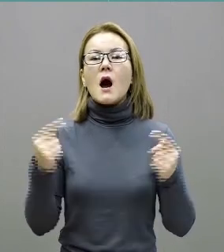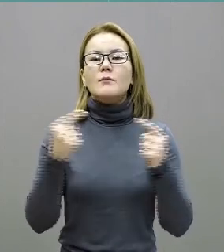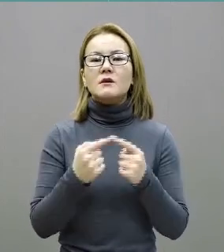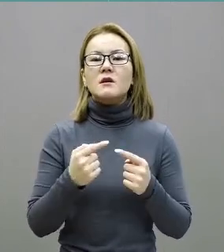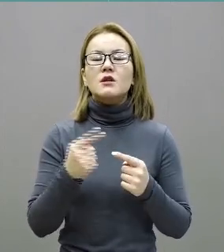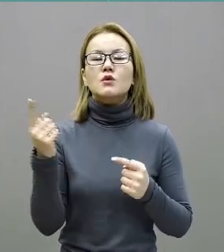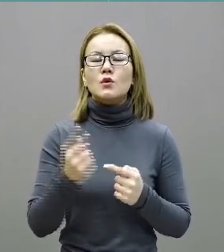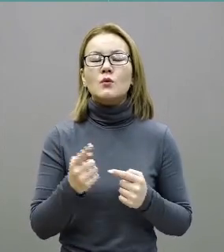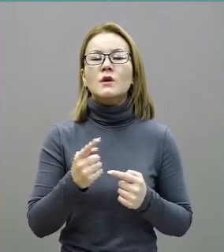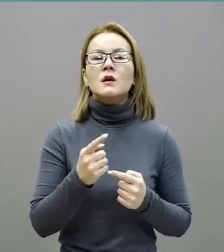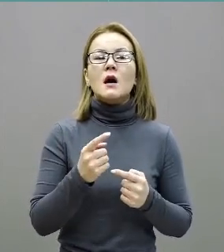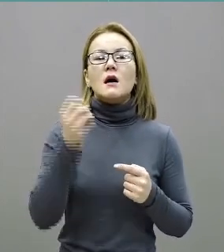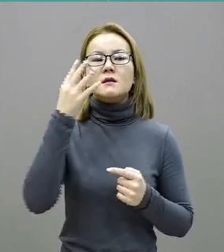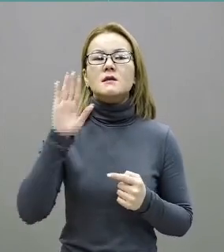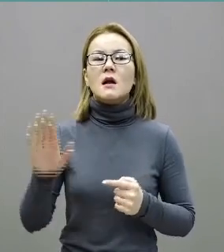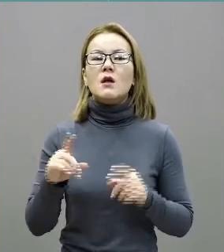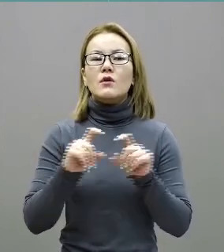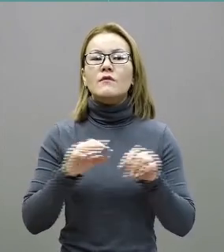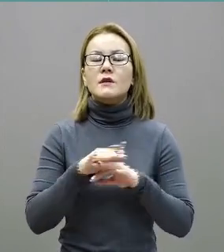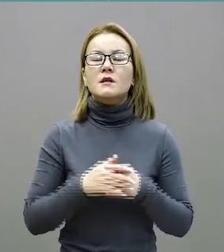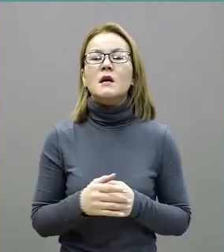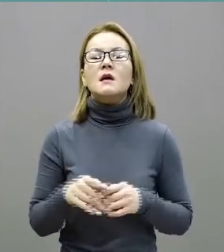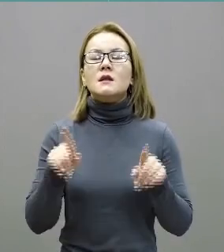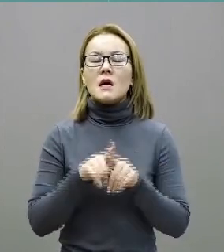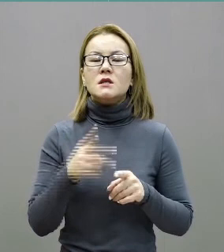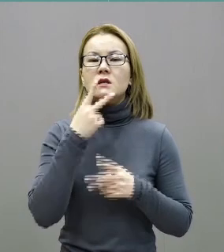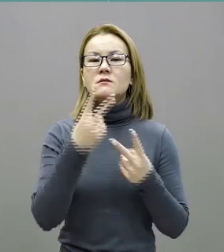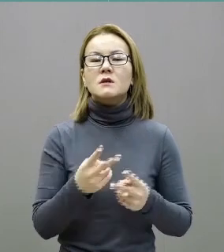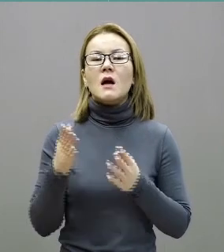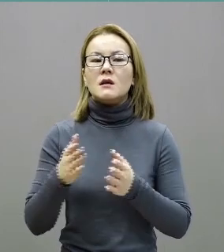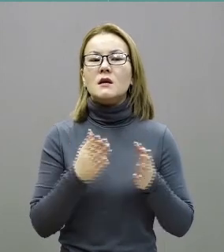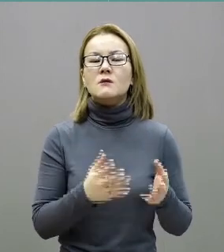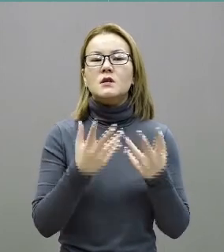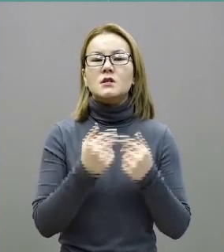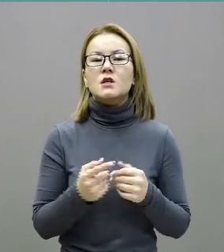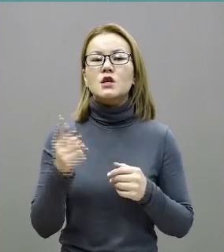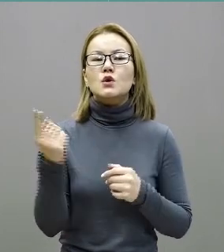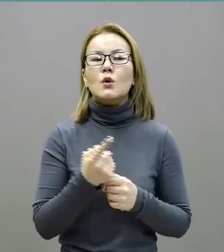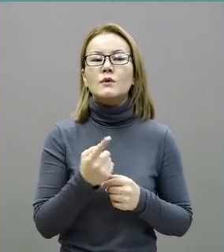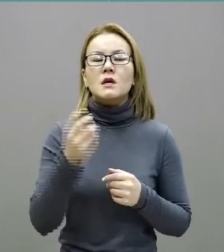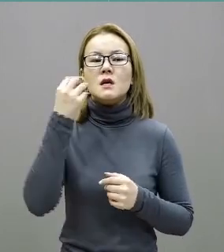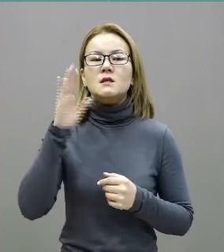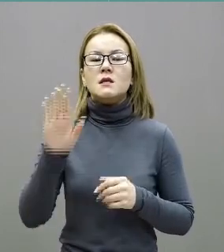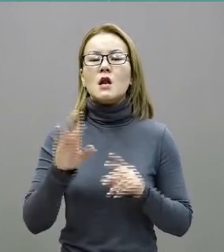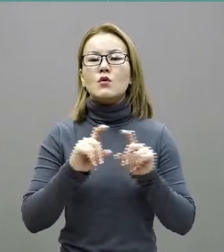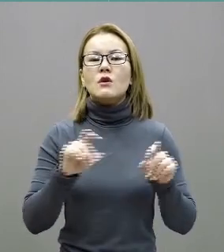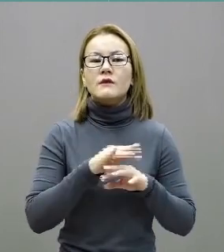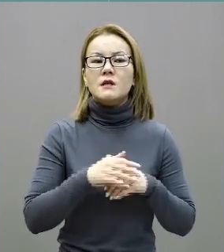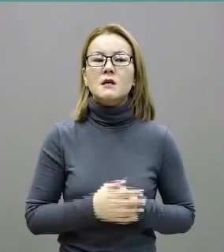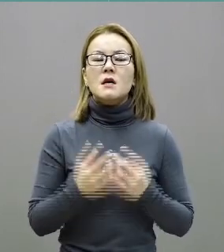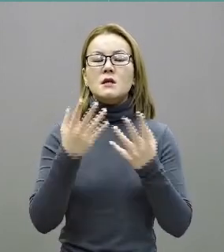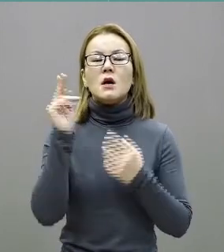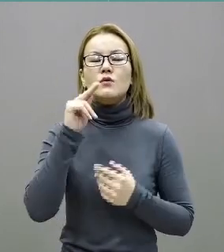определение дробно рационального уравнения а также рассмотрели алгоритмы решения дробно рациональных уравнений